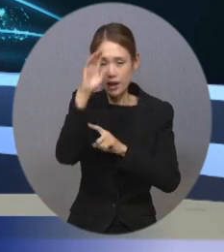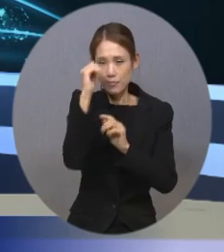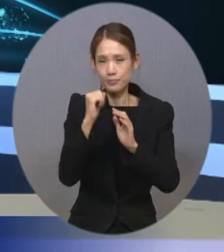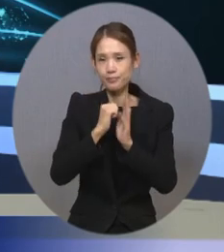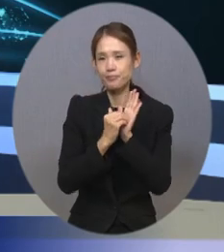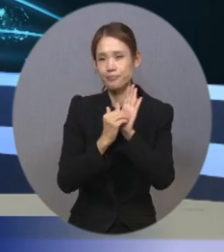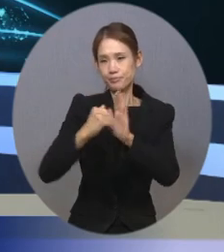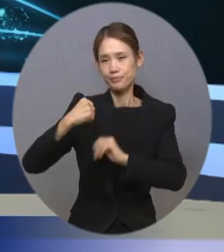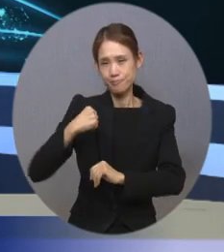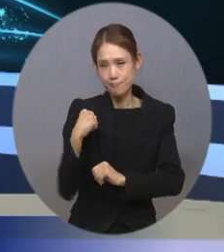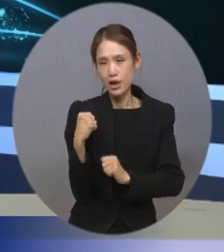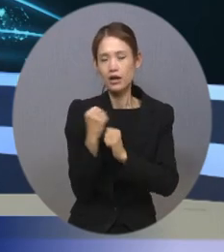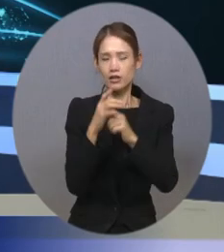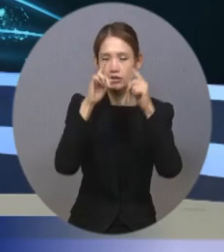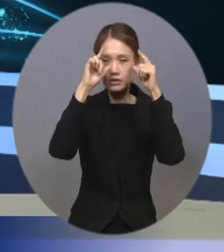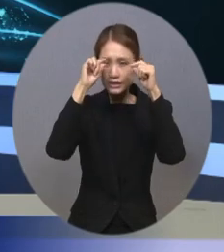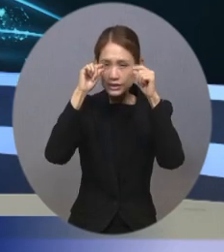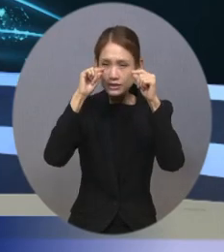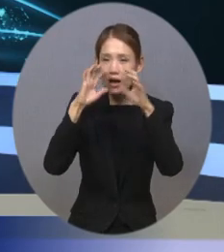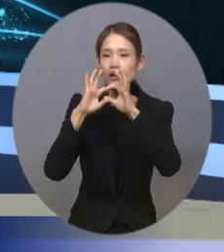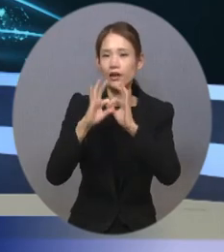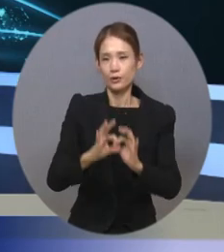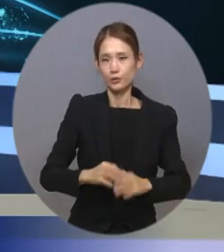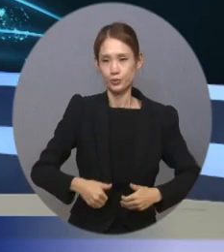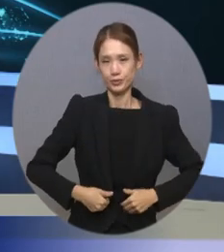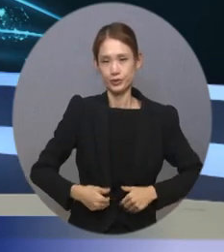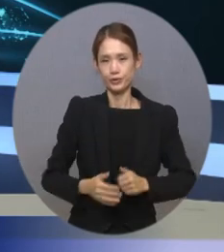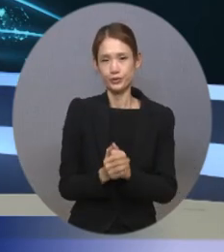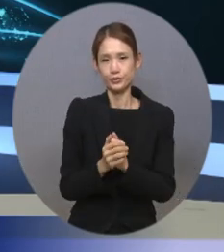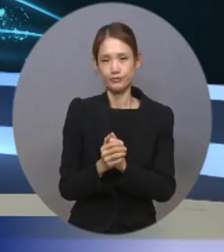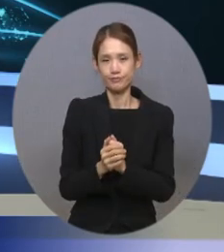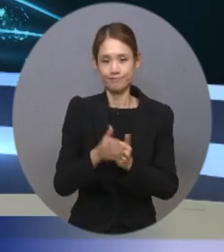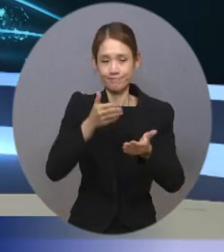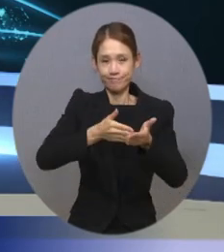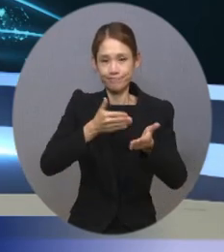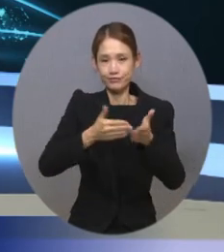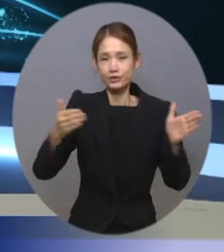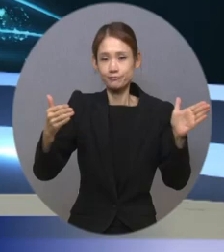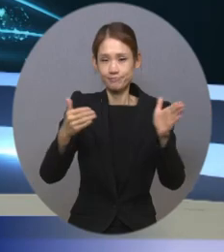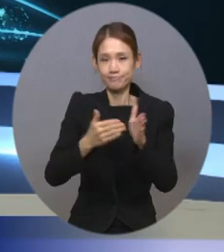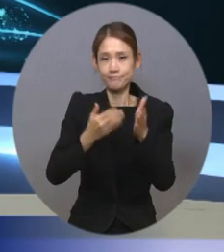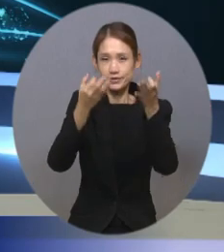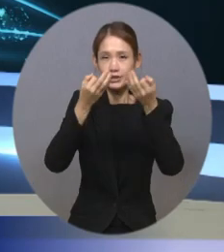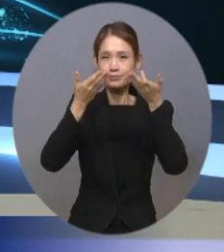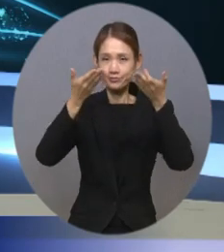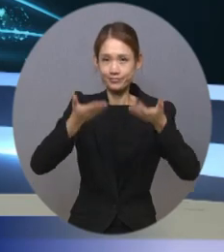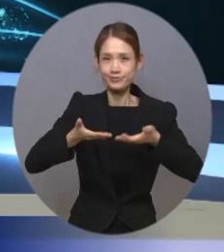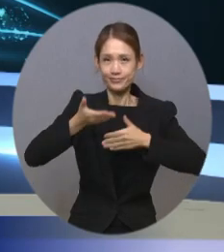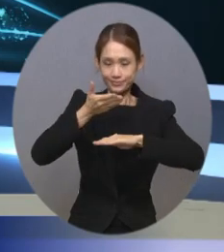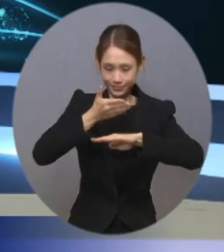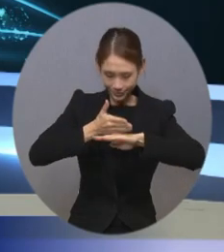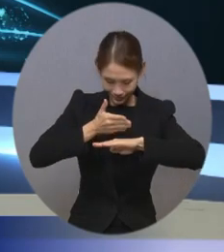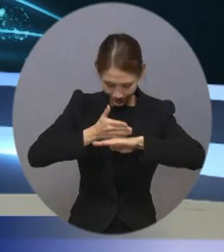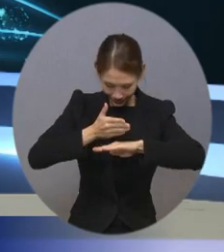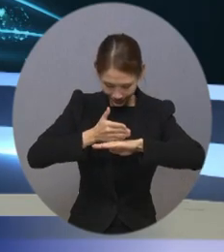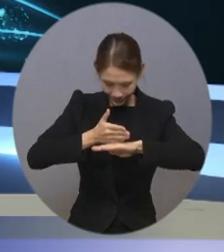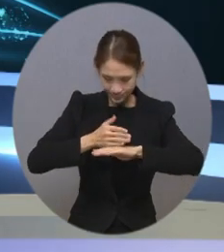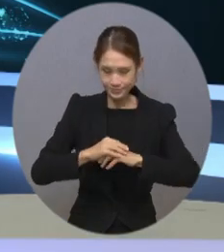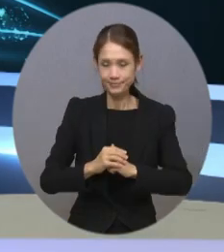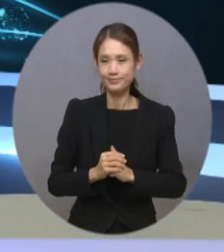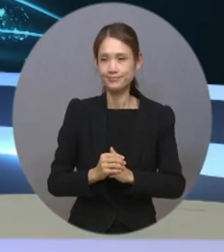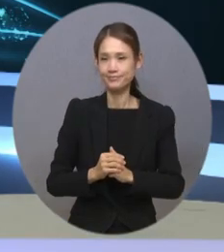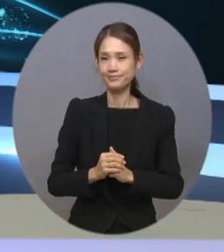준수하고 긴장을 늦추지 말아야 겠습니다 이상 복지 tv 뉴스를 마칩니다 시청해주신 여러분 고맙습니다